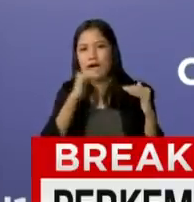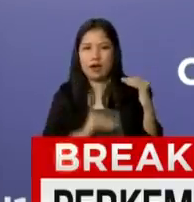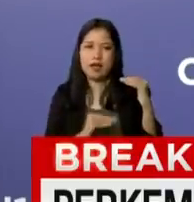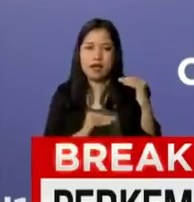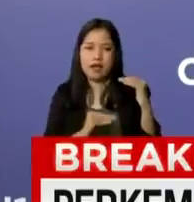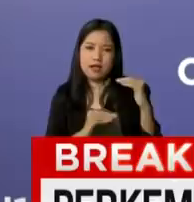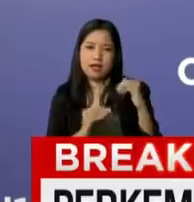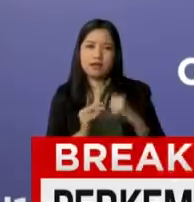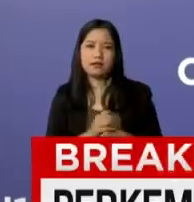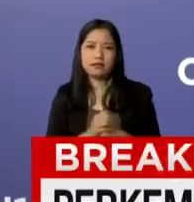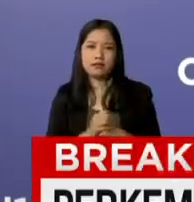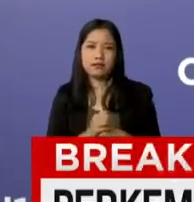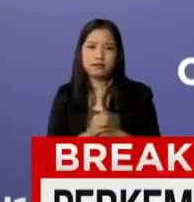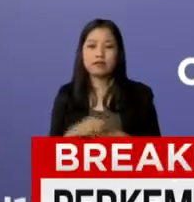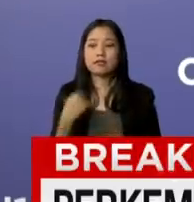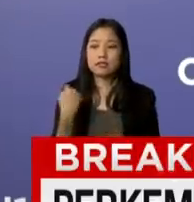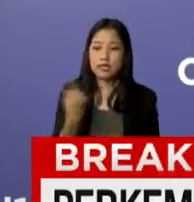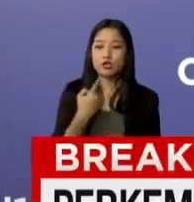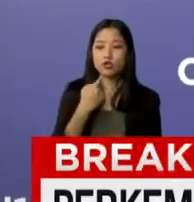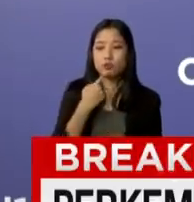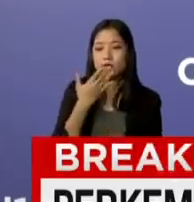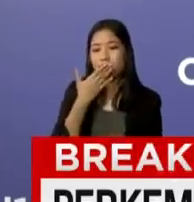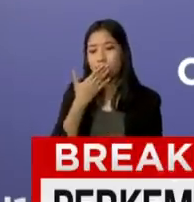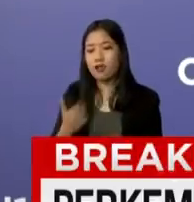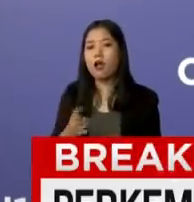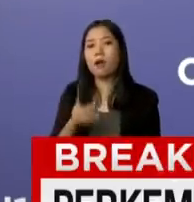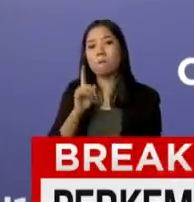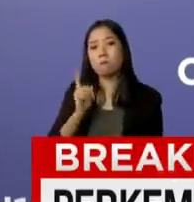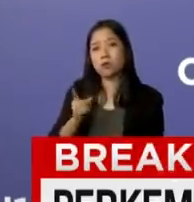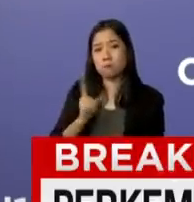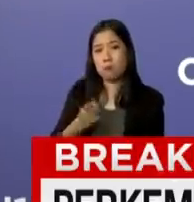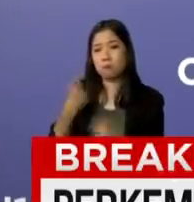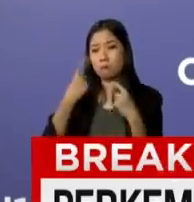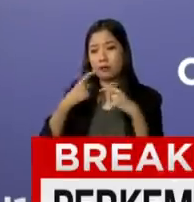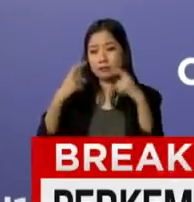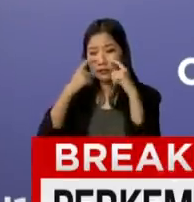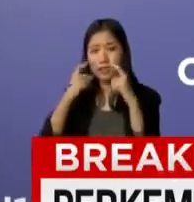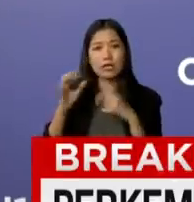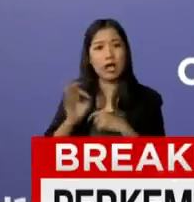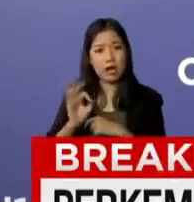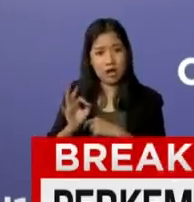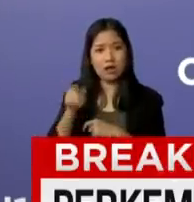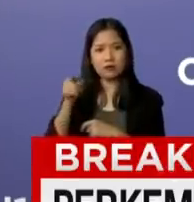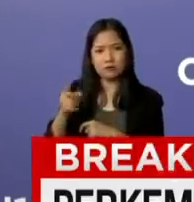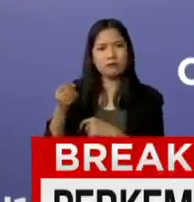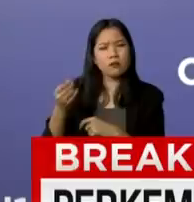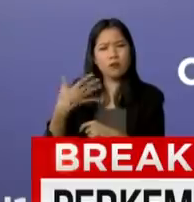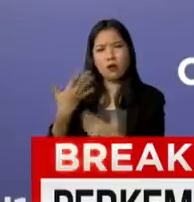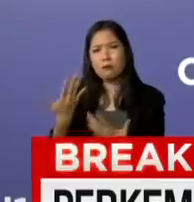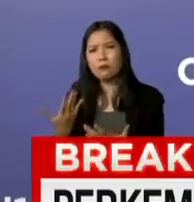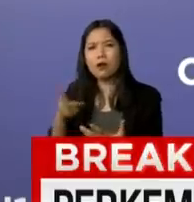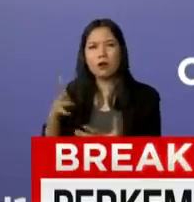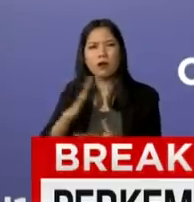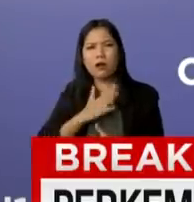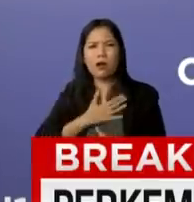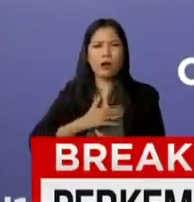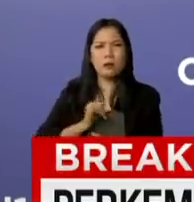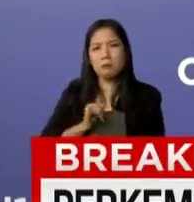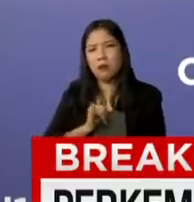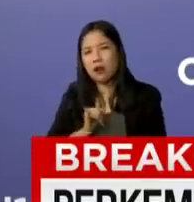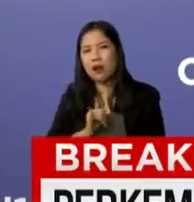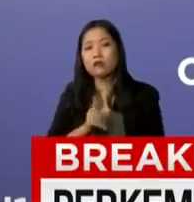benar Kami mencoba bertanya Mengapa tidak menggunakan masker sebagian besar mengatakan tidak nyaman